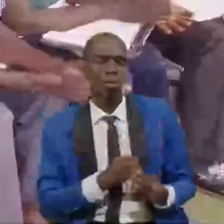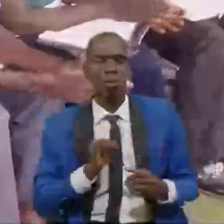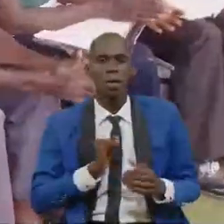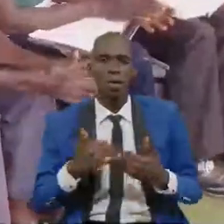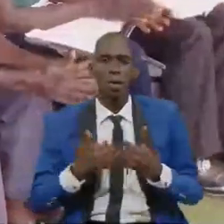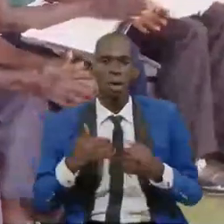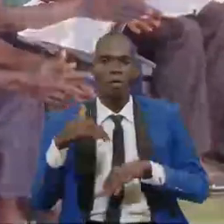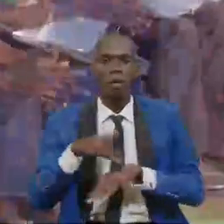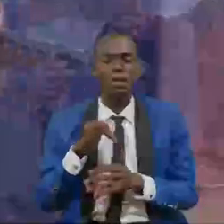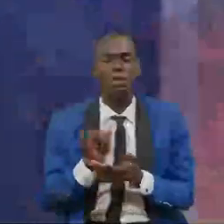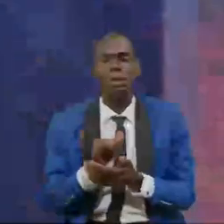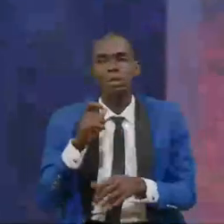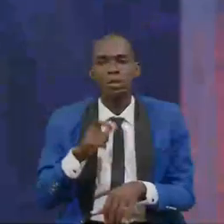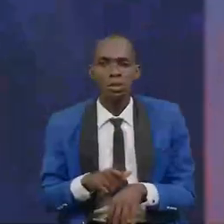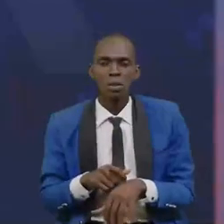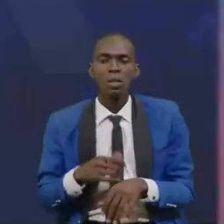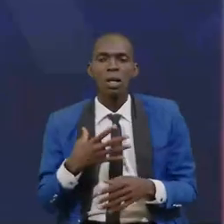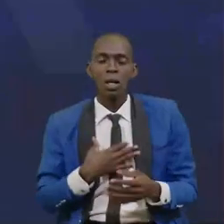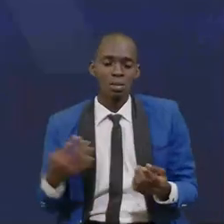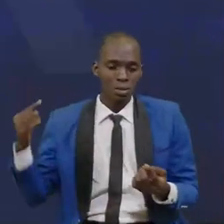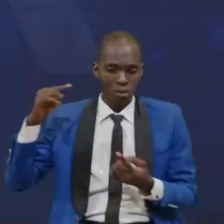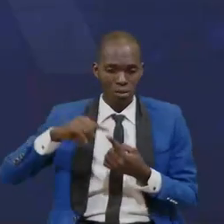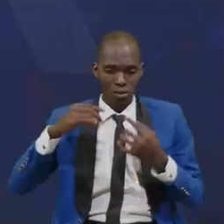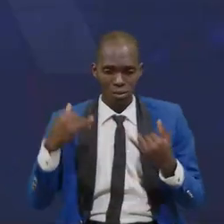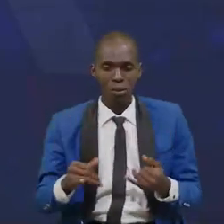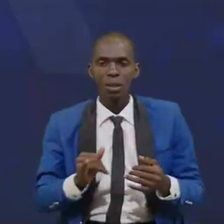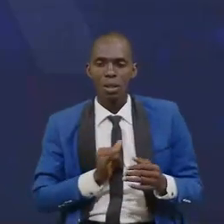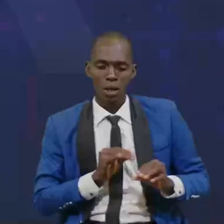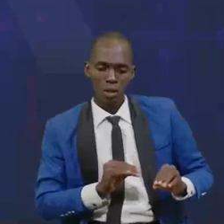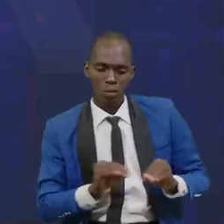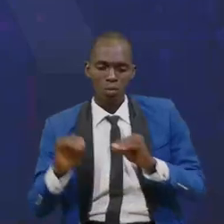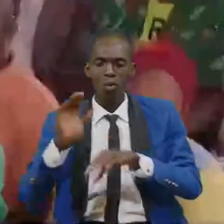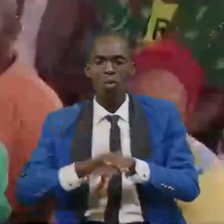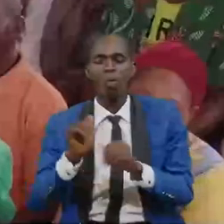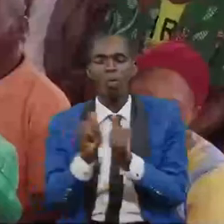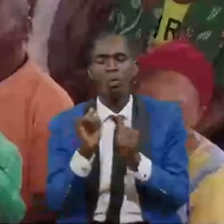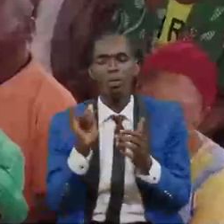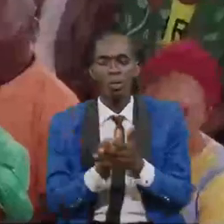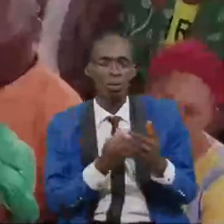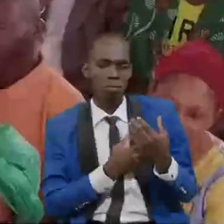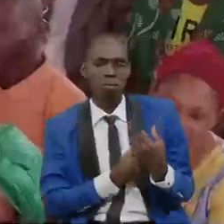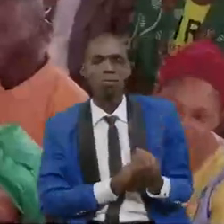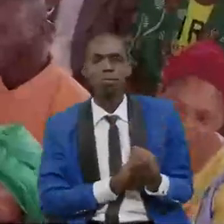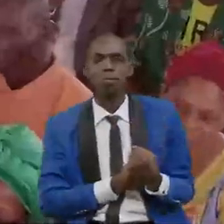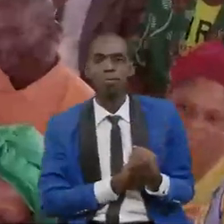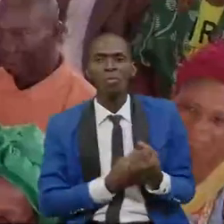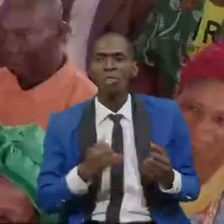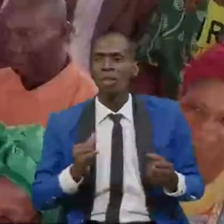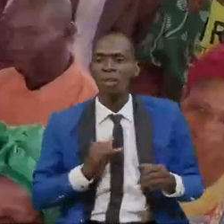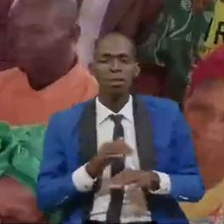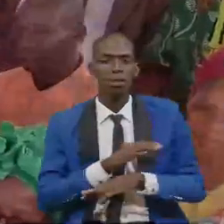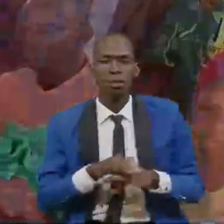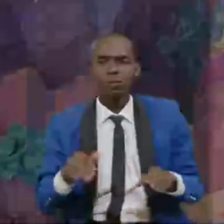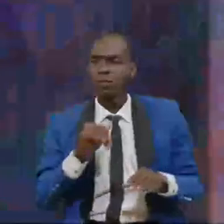moment-là. Et jusqu'à ce jour, je porte cette assurance. Je n'ai